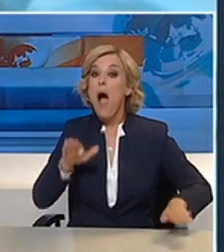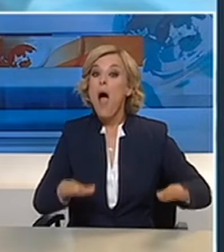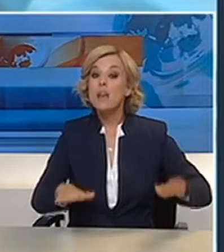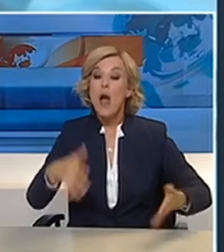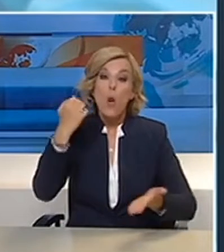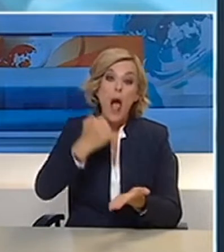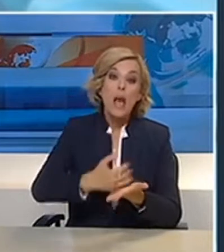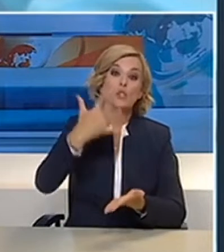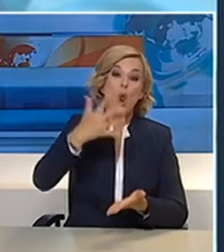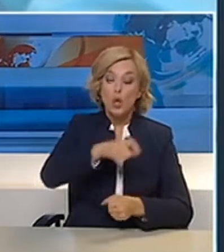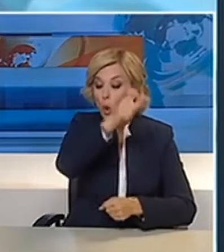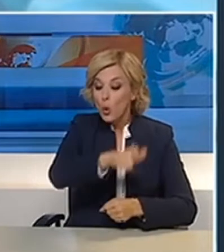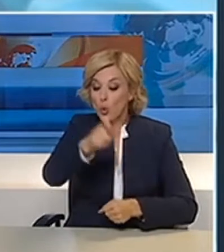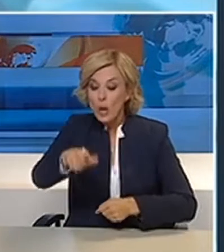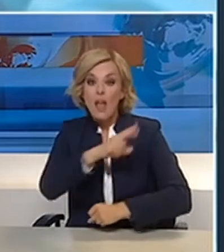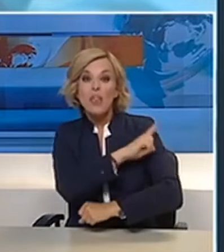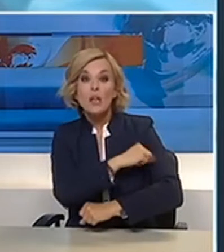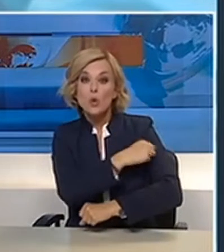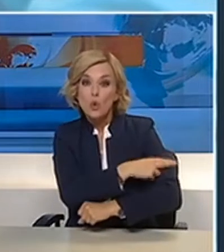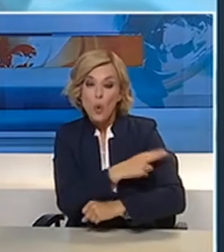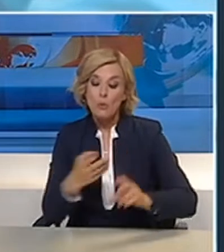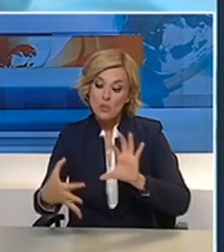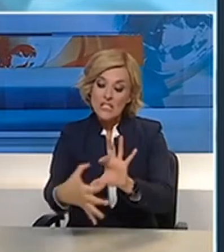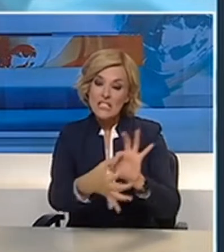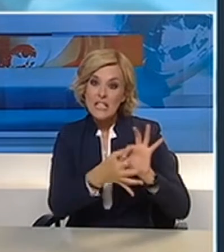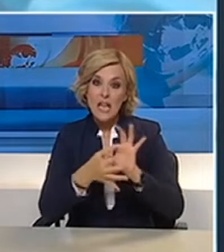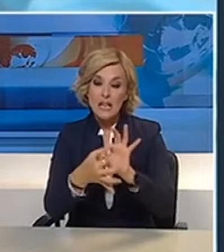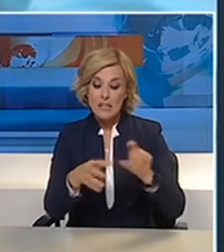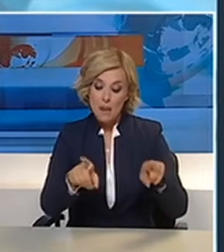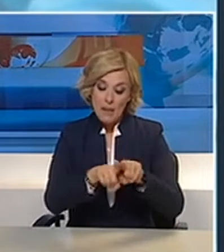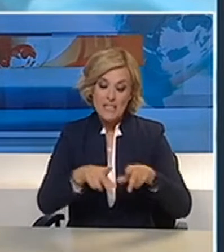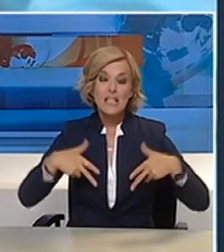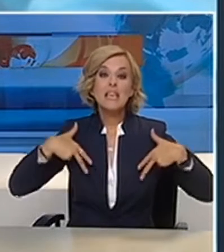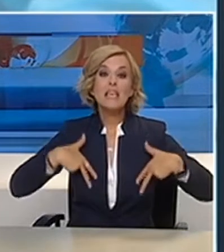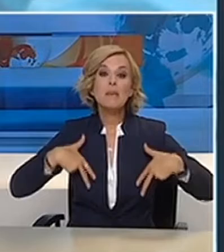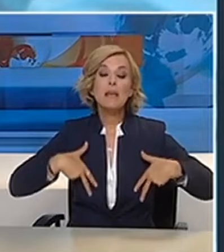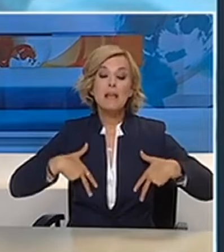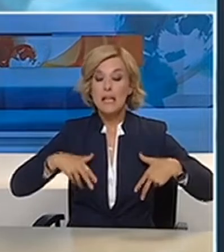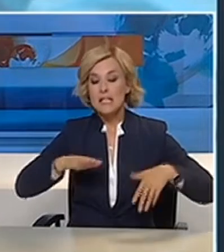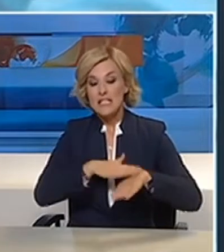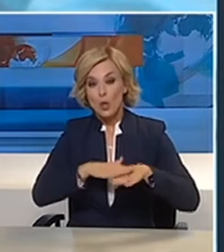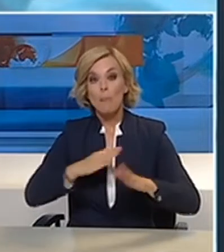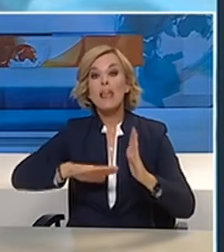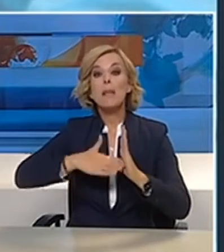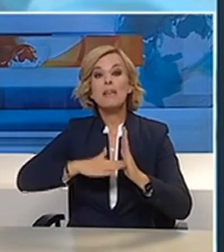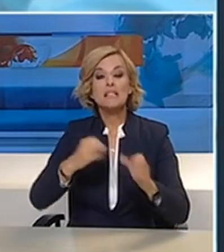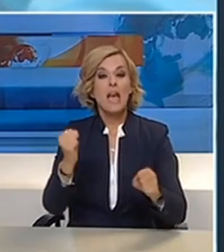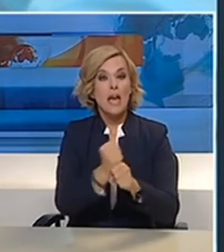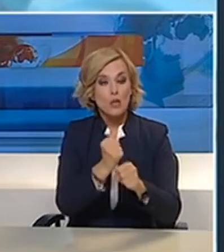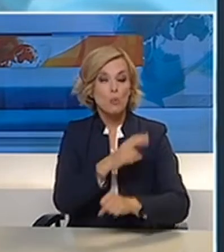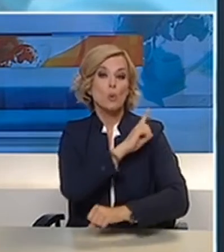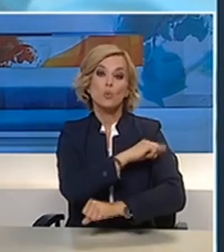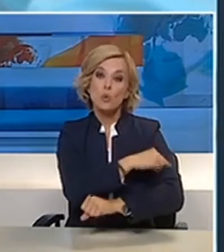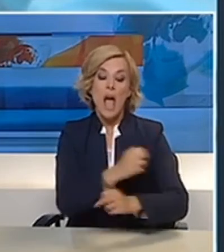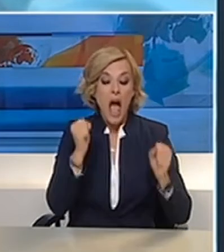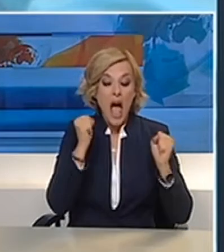Επιτροπές Νοσοκομειακών Λοιμόξεων σε συνεργασία με την ιατρική υπηρεσία του νοσοκομείου, με γνώμονα τη διασφάλιση της υγείας των ασθενών αλλά και